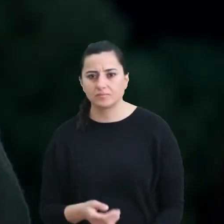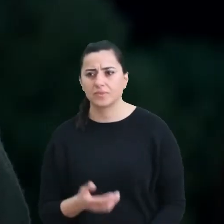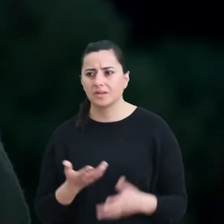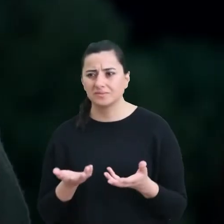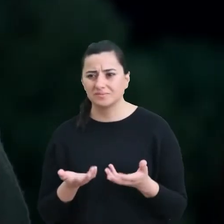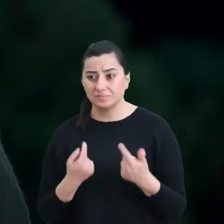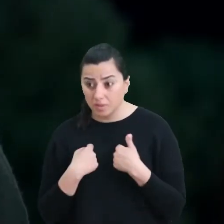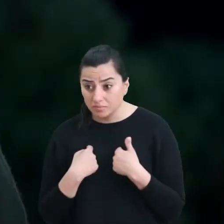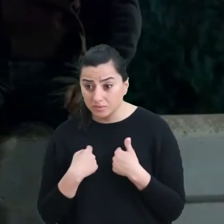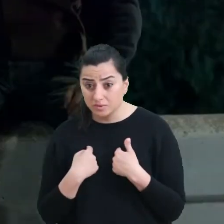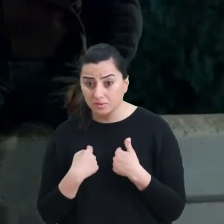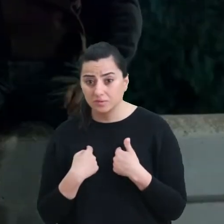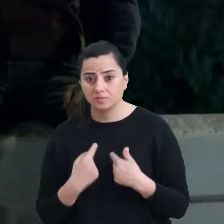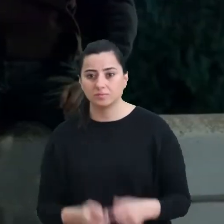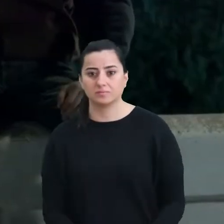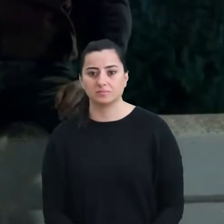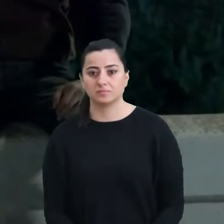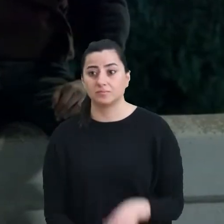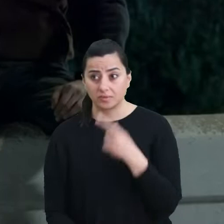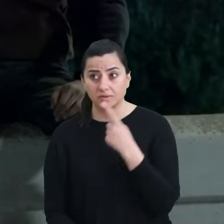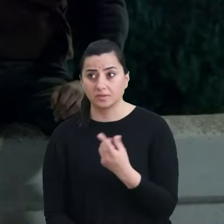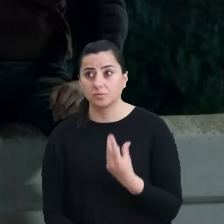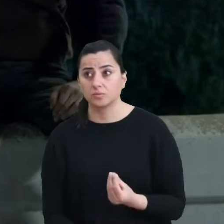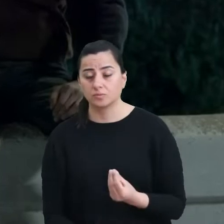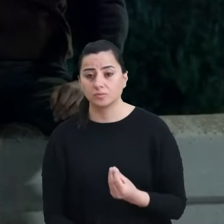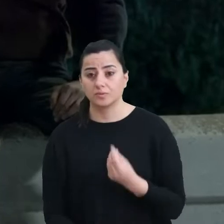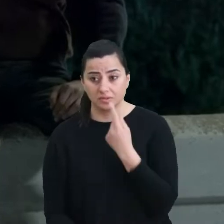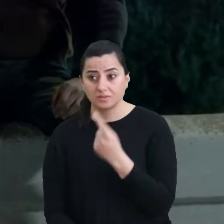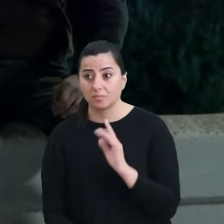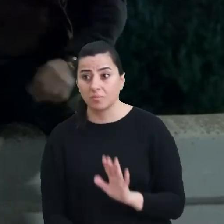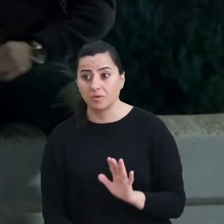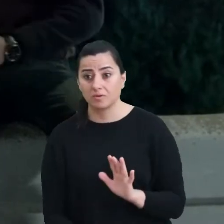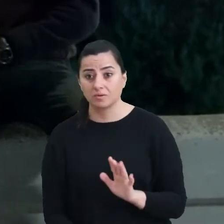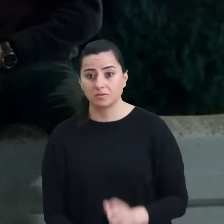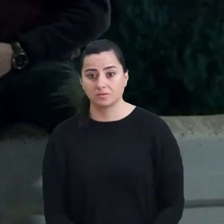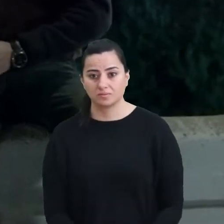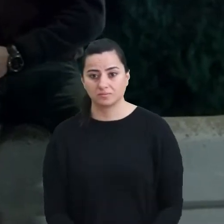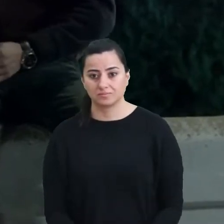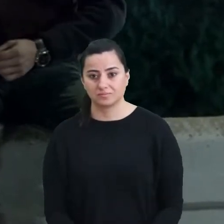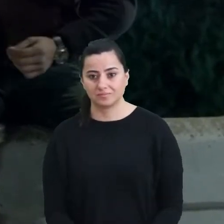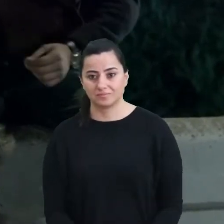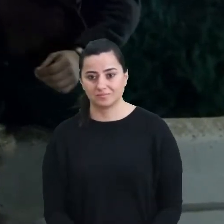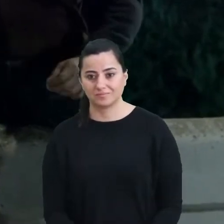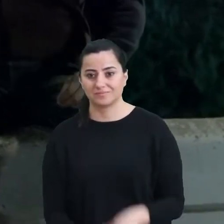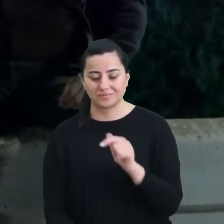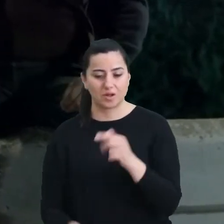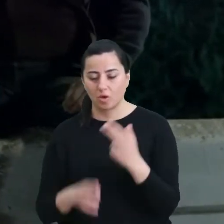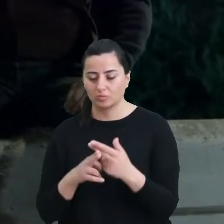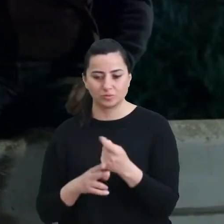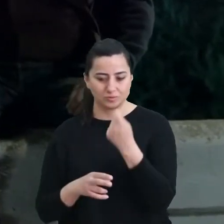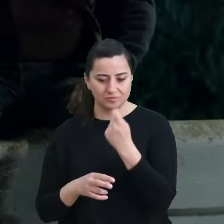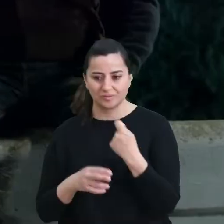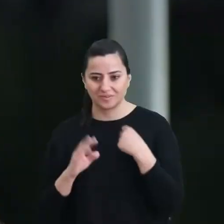Şey, ben mi? Diyeceğim. Diyeceğim de. Sen şimdi aniden